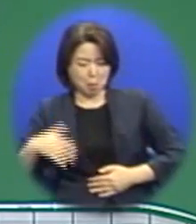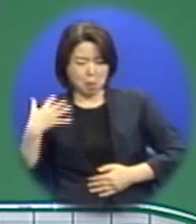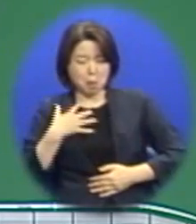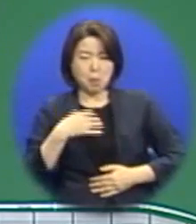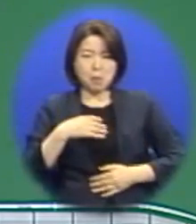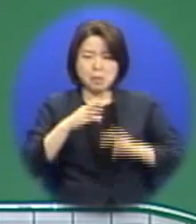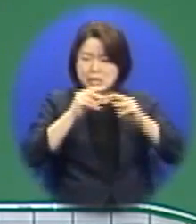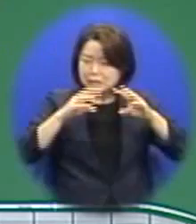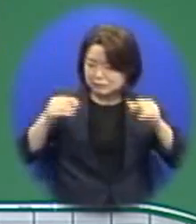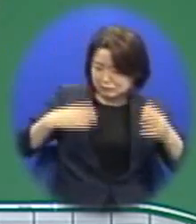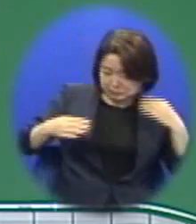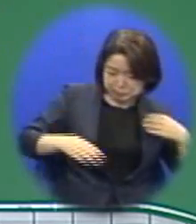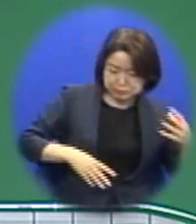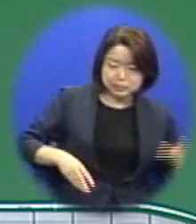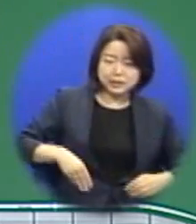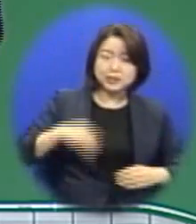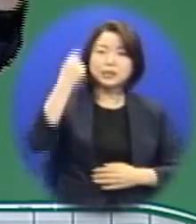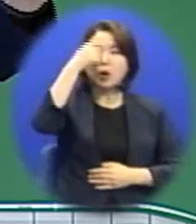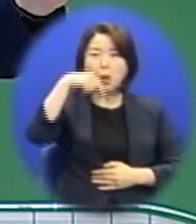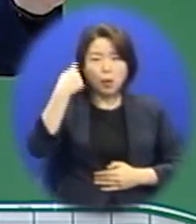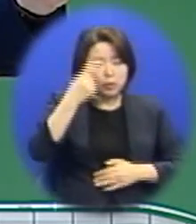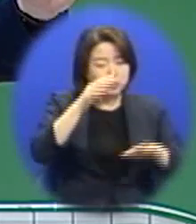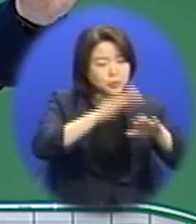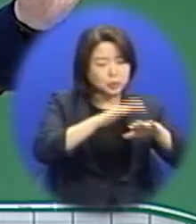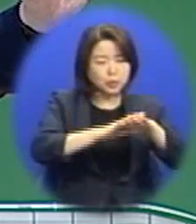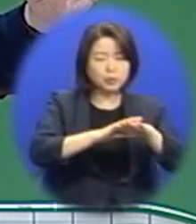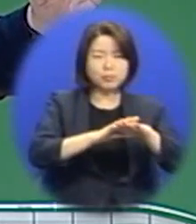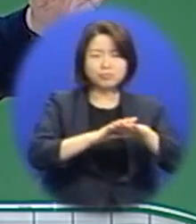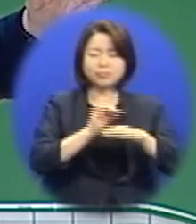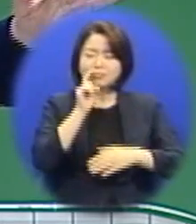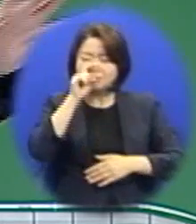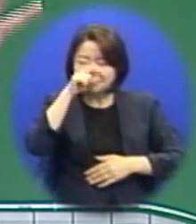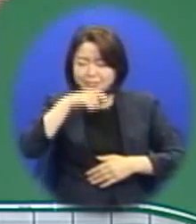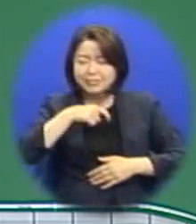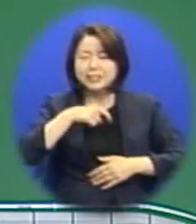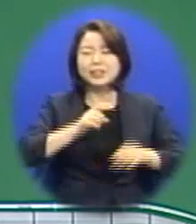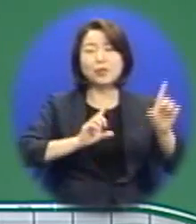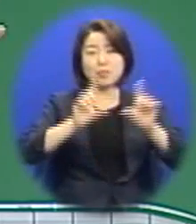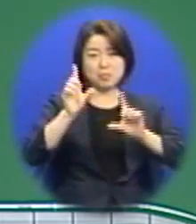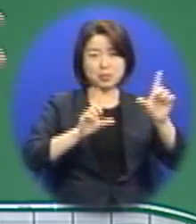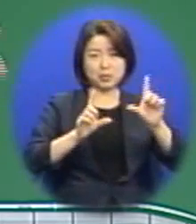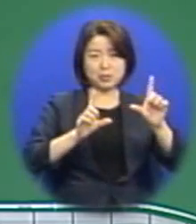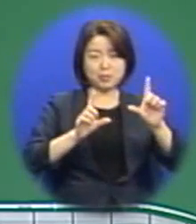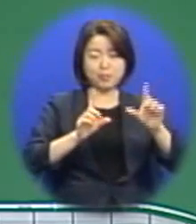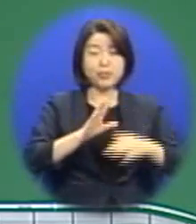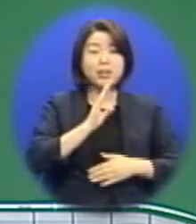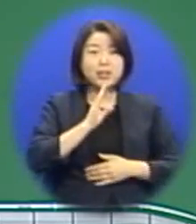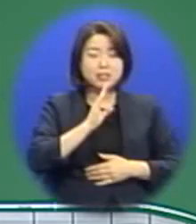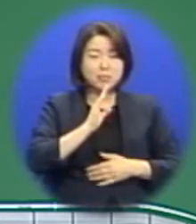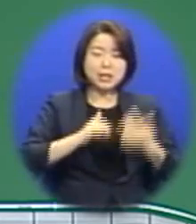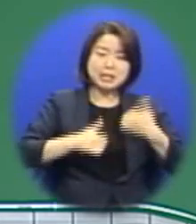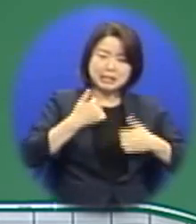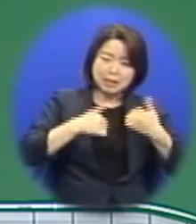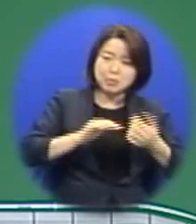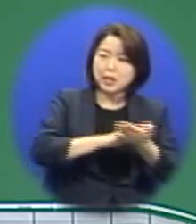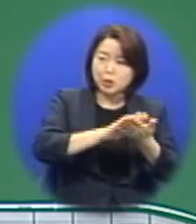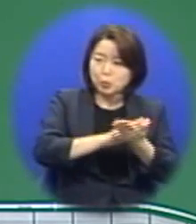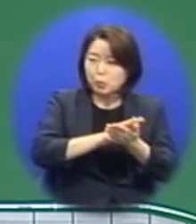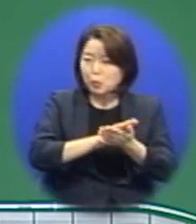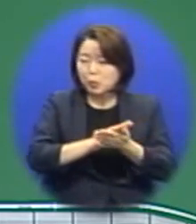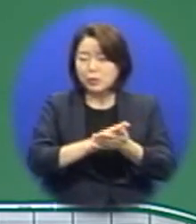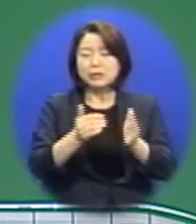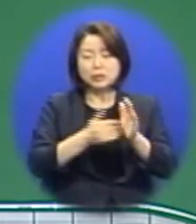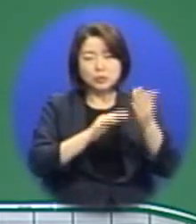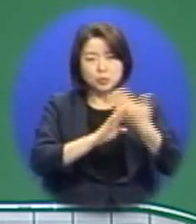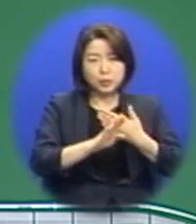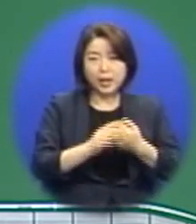되고 얼굴도 손도 완전히 흙투성이가 된채 하여튼 뭐 너무나 재밌게 놀다가